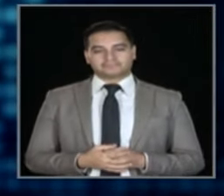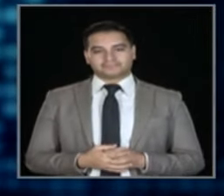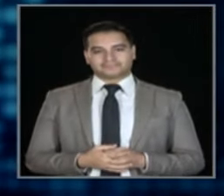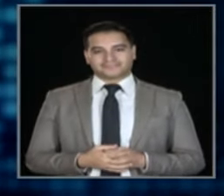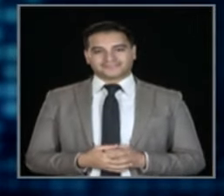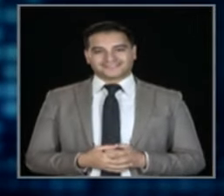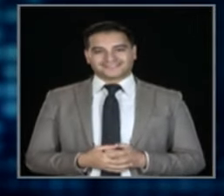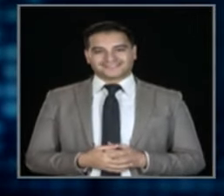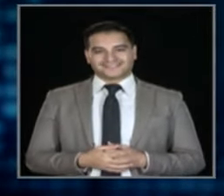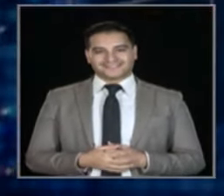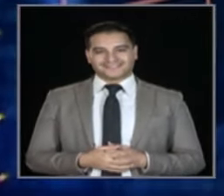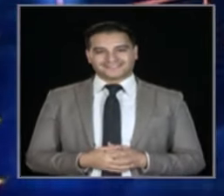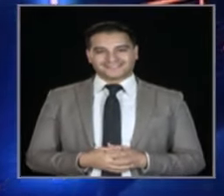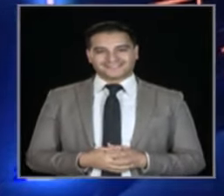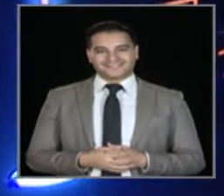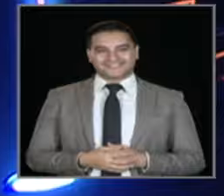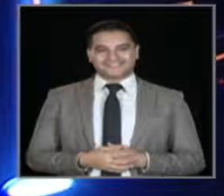تحت الضغط.